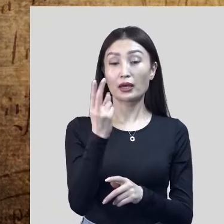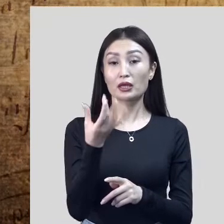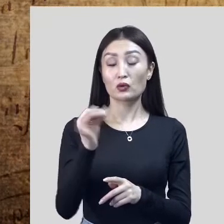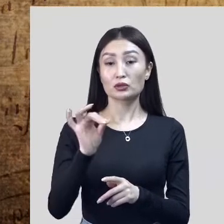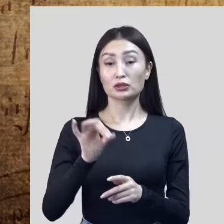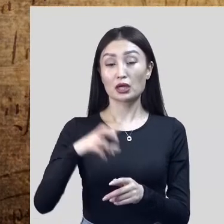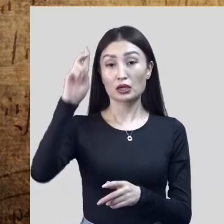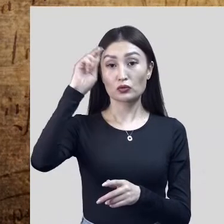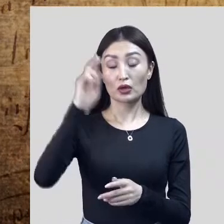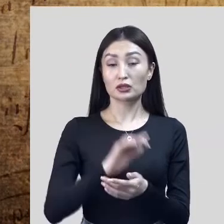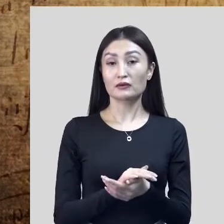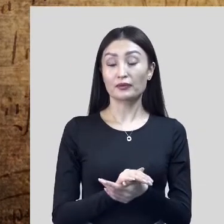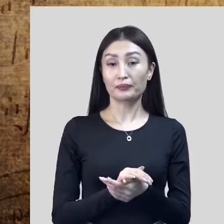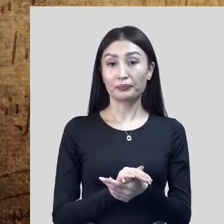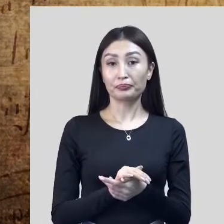338 год до н.э.